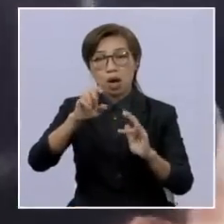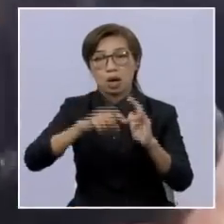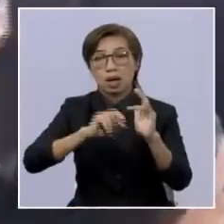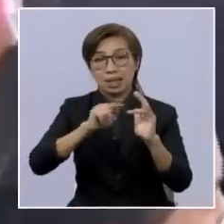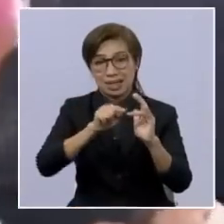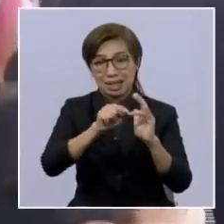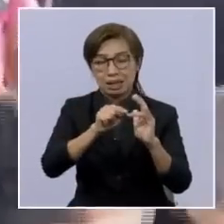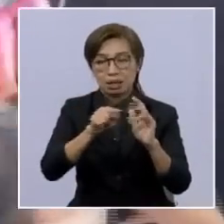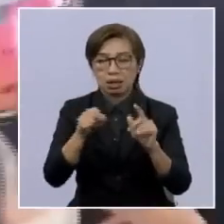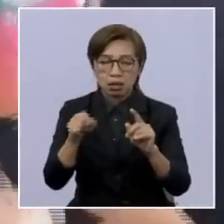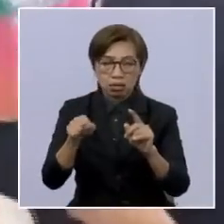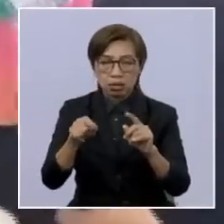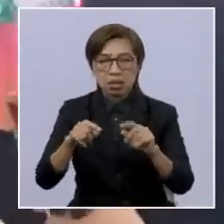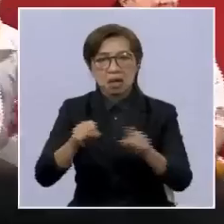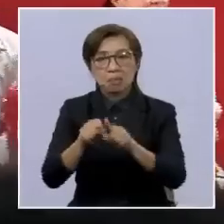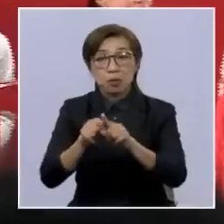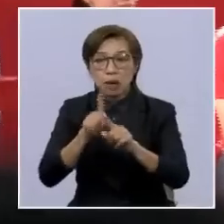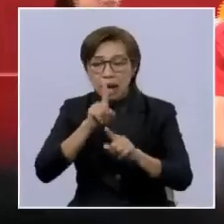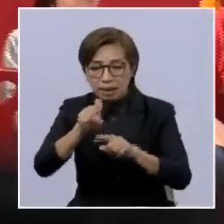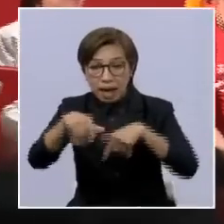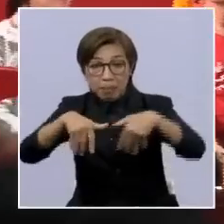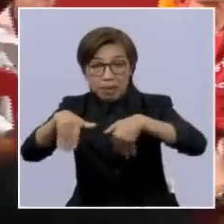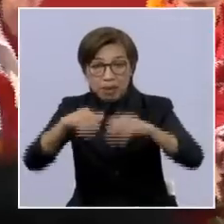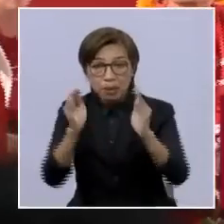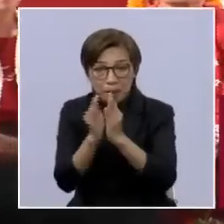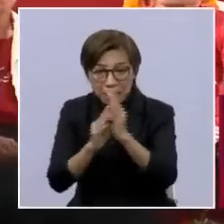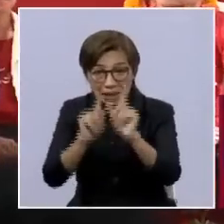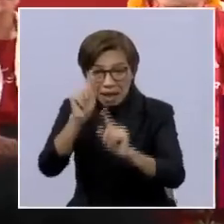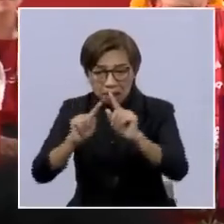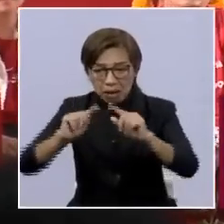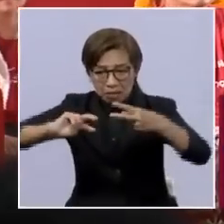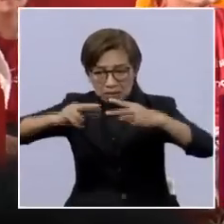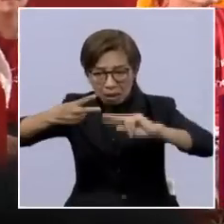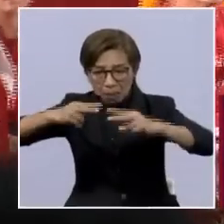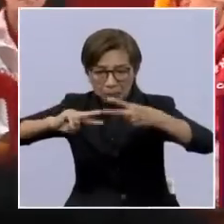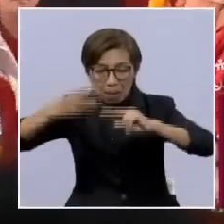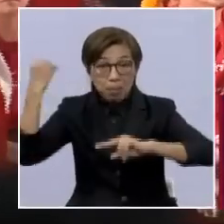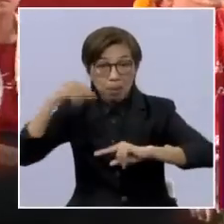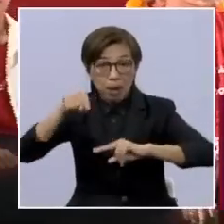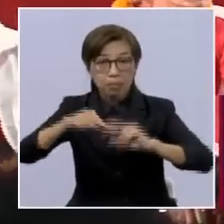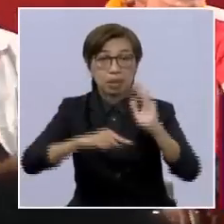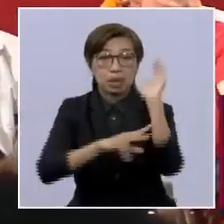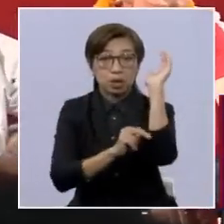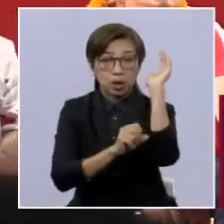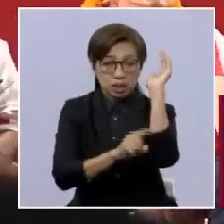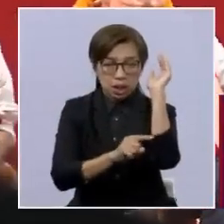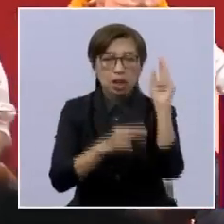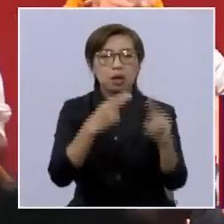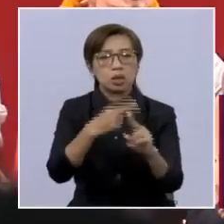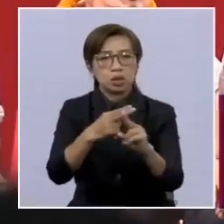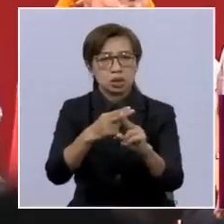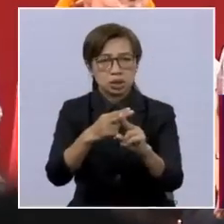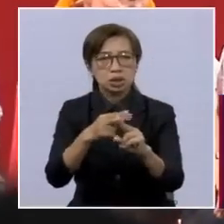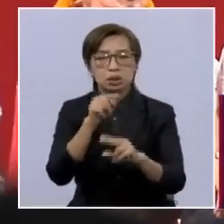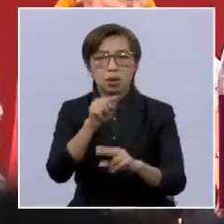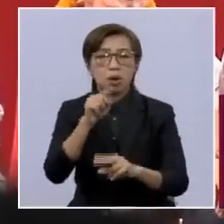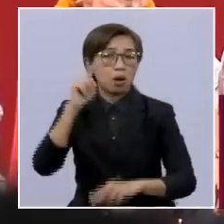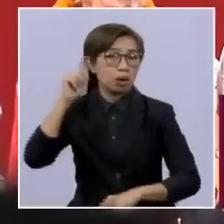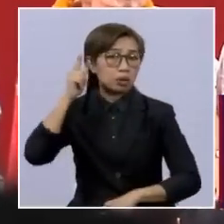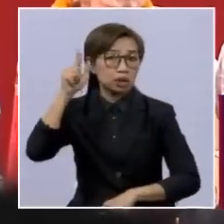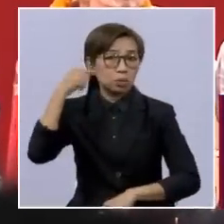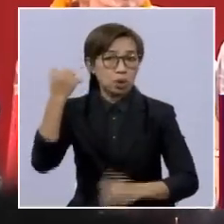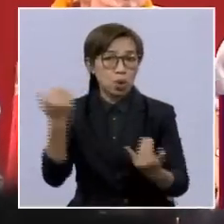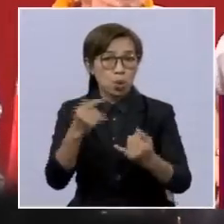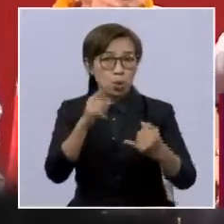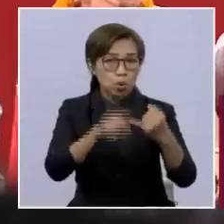งตลอดนะสำหรับโพลเนี่ยไปสำรวจอย่างที่นครศรีธรรมราชหรือที่ชลบุรีก็จะมีชื่อของคุณอุ๊งอิ๊งกับพลเอกประยุทธ์เนี่ยแหละอยู่ในอัน